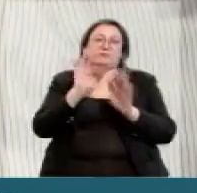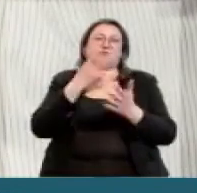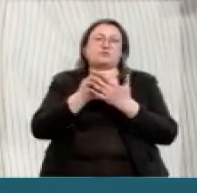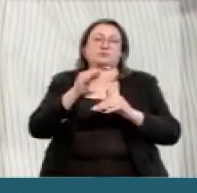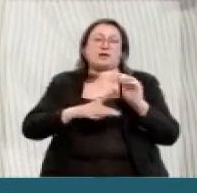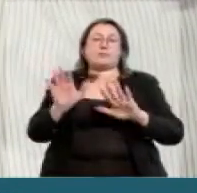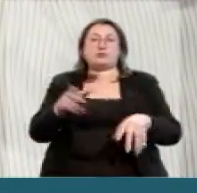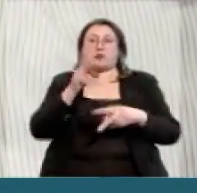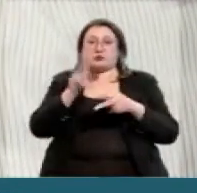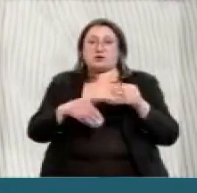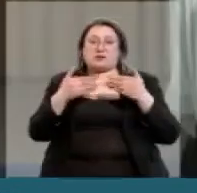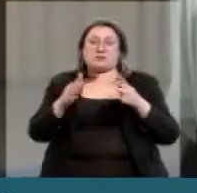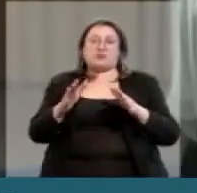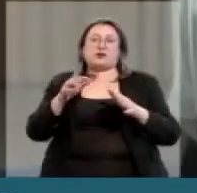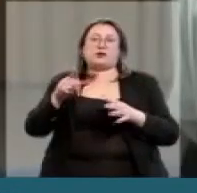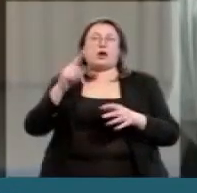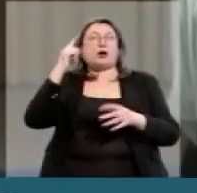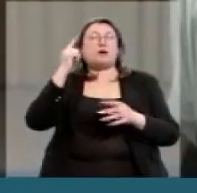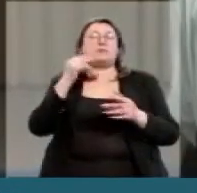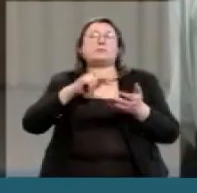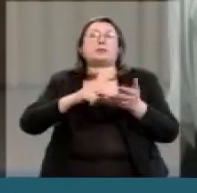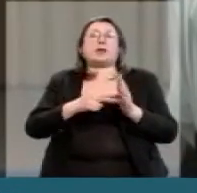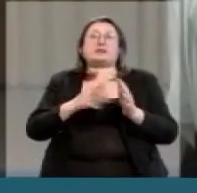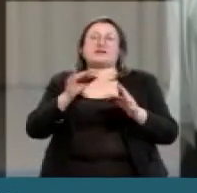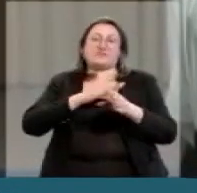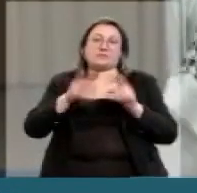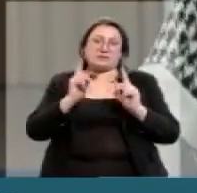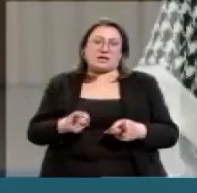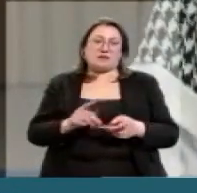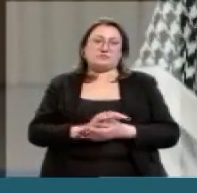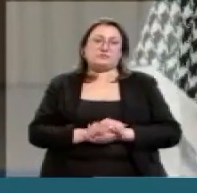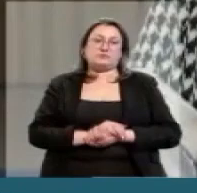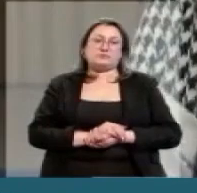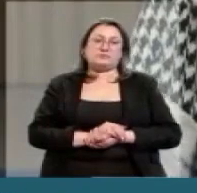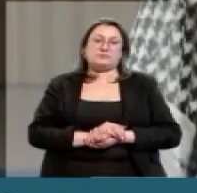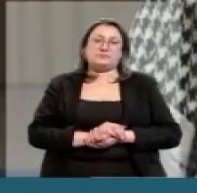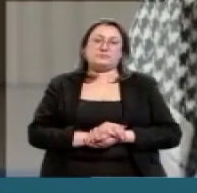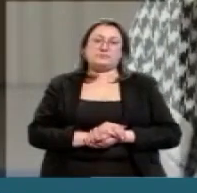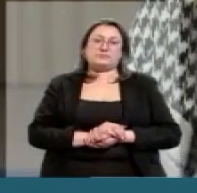окончания вуза ожидания совпали с реальностью. Айдана Папанина, Алибек Султанов, телеканал Костанай.